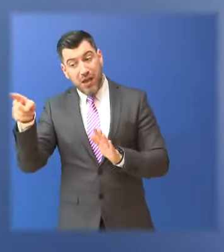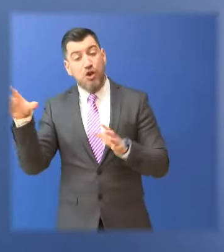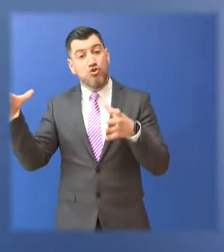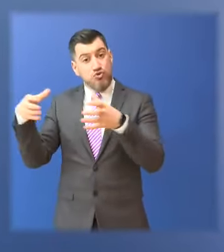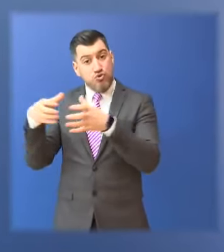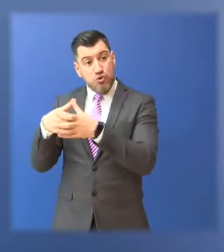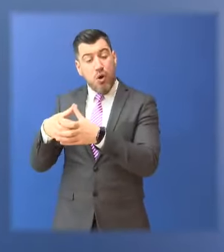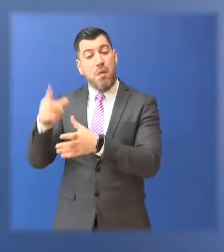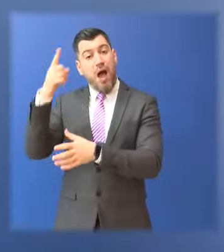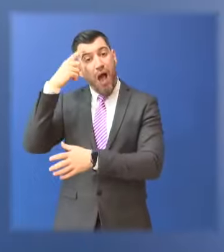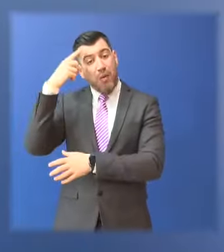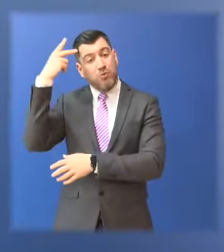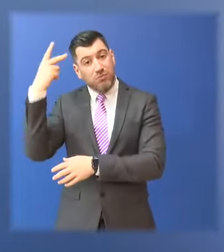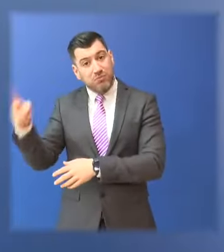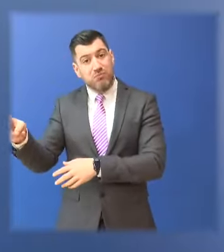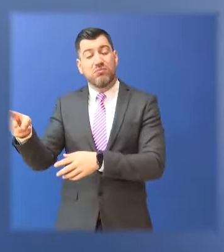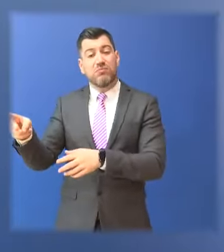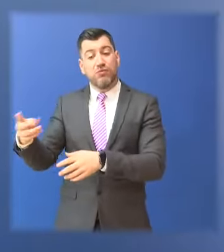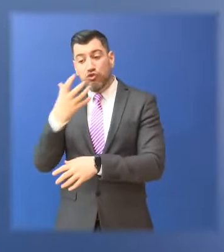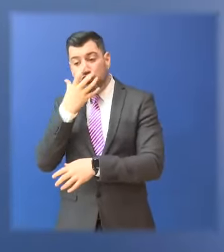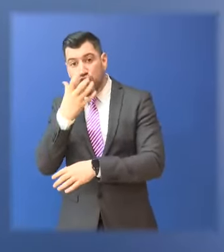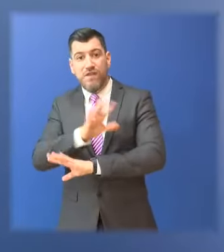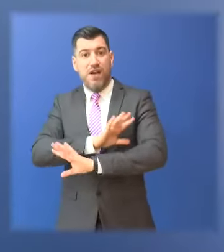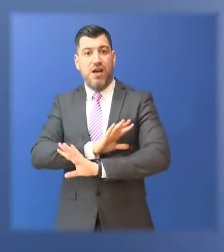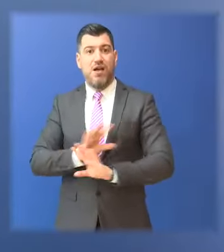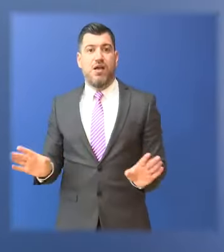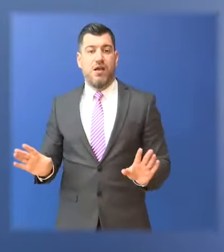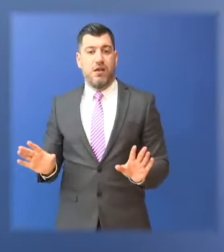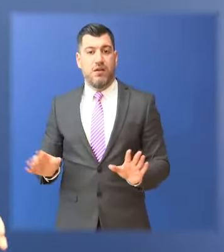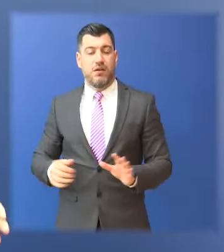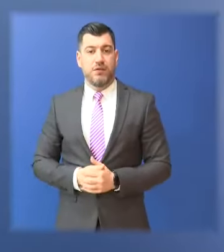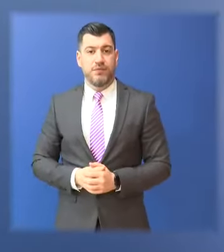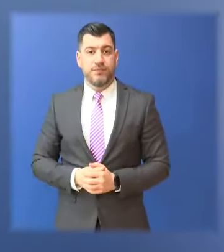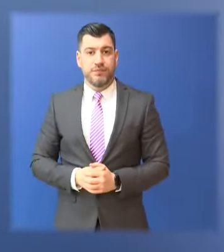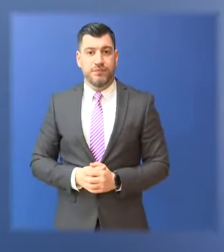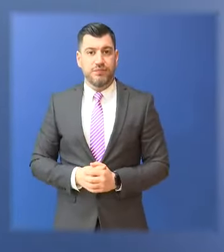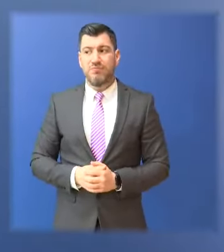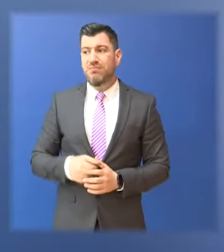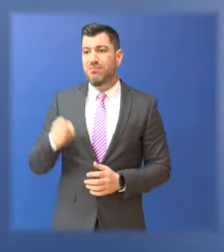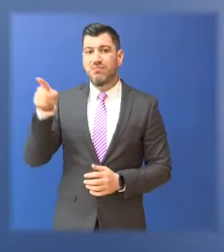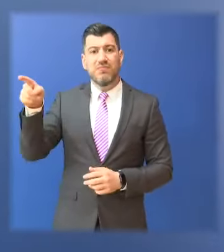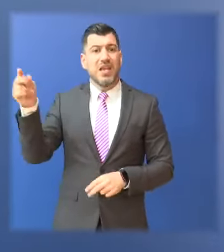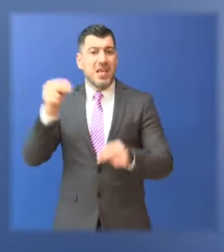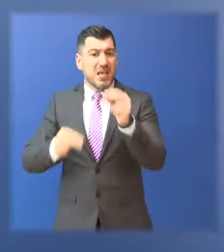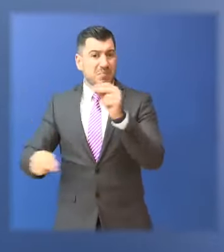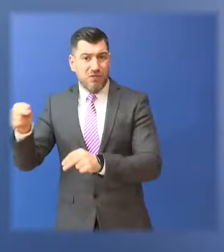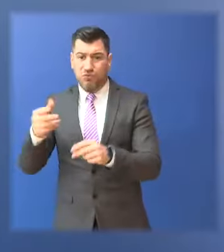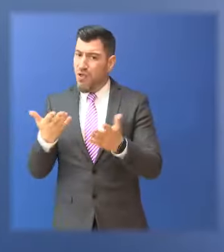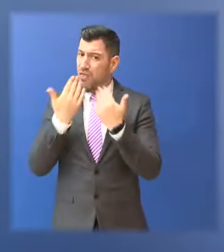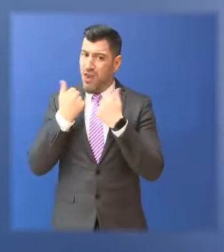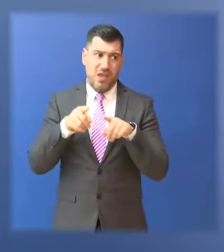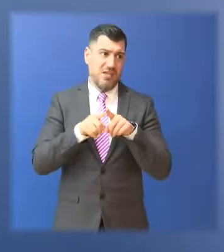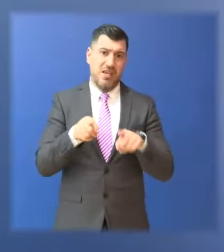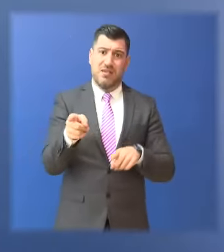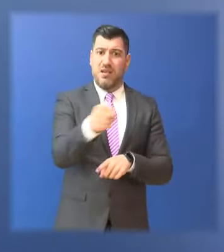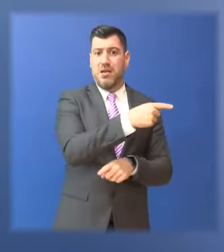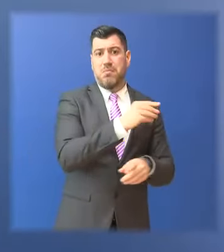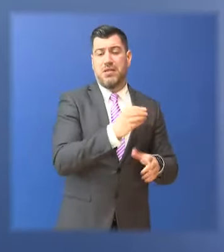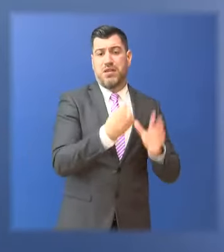που θέλει να γίνει η αξιωματική αντιπολίτευση του τόπου και δεν έχει καμία σχέση με αυτό το οποίο θέλουν να εκπροσωπήσουν. Τώρα στο